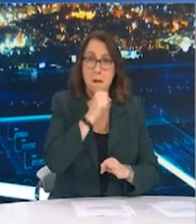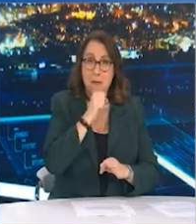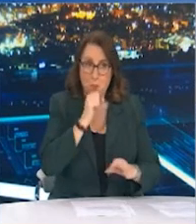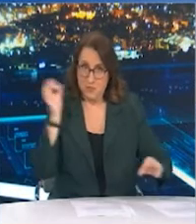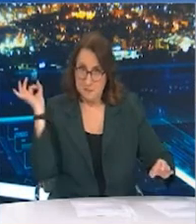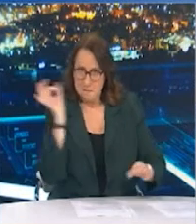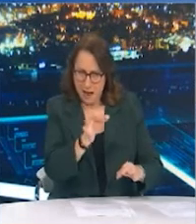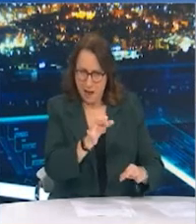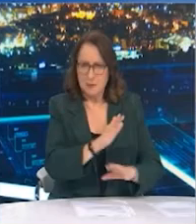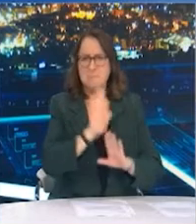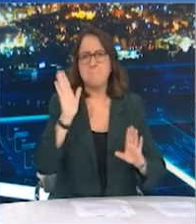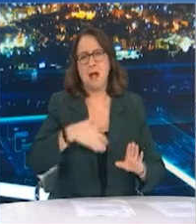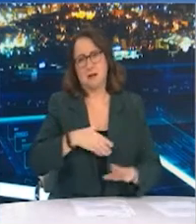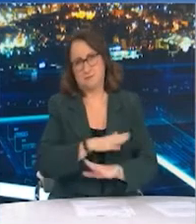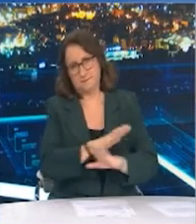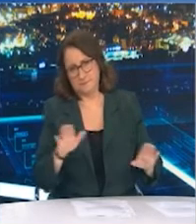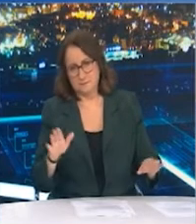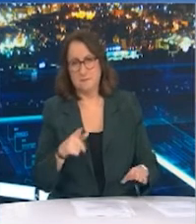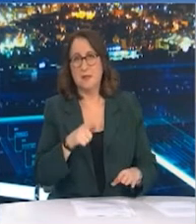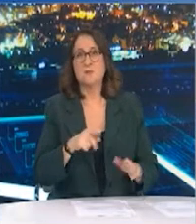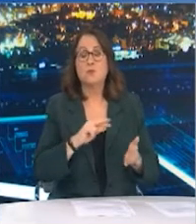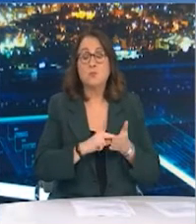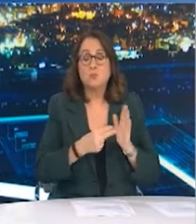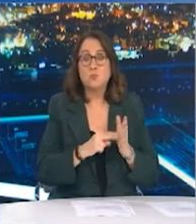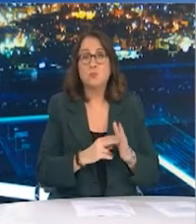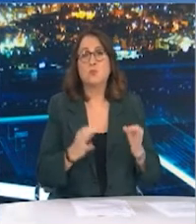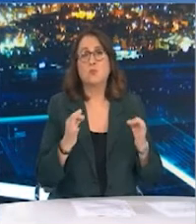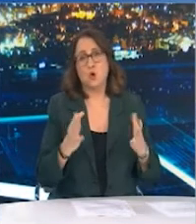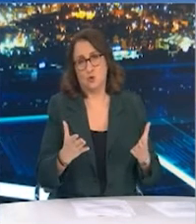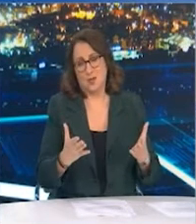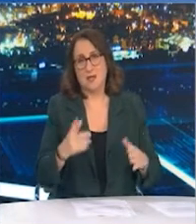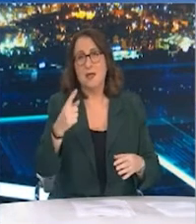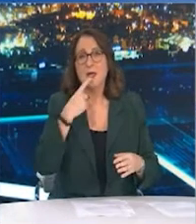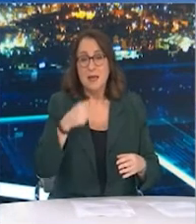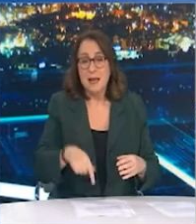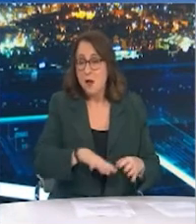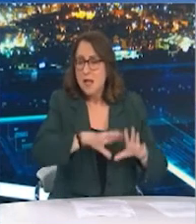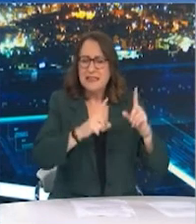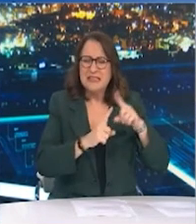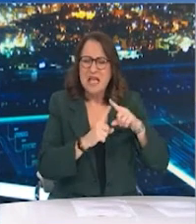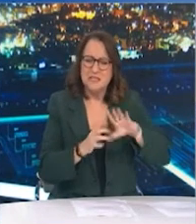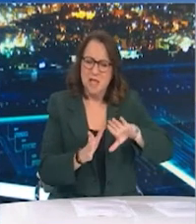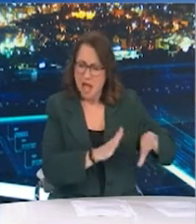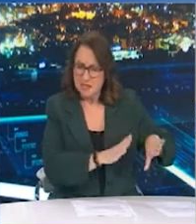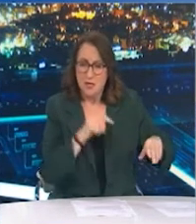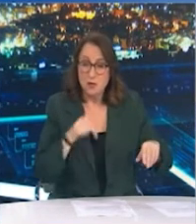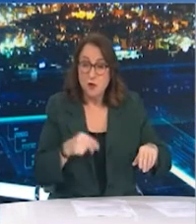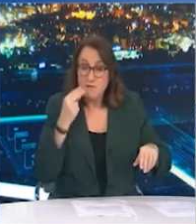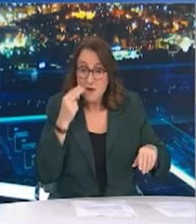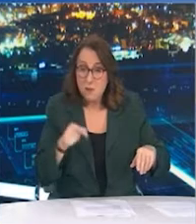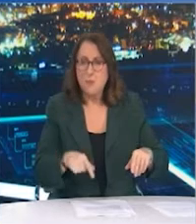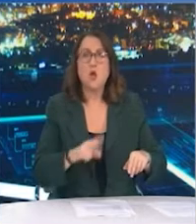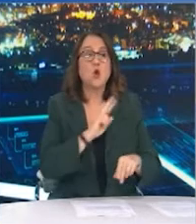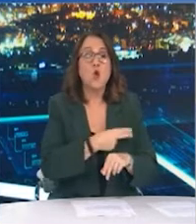νόσησης. Παρακολουθώντας τους πιο σκληρούς δείκτες, που είναι ανεξάρτητοι από τον αριθμό των τεστ που διενεργούνται, όπως είναι οι νέες